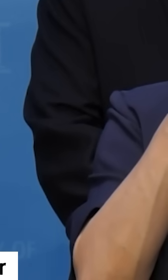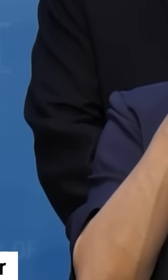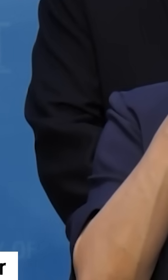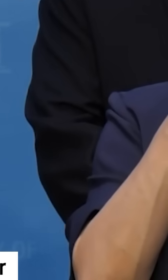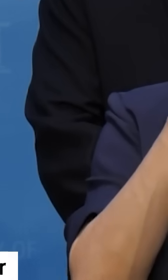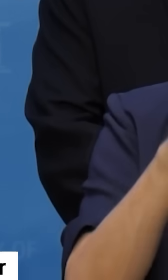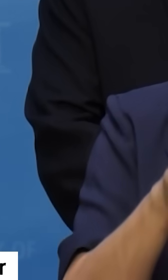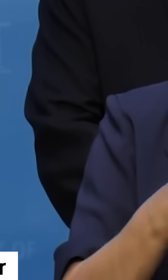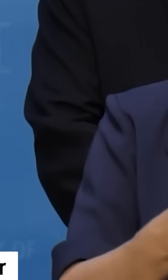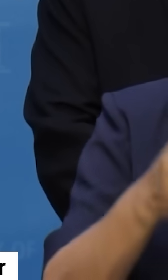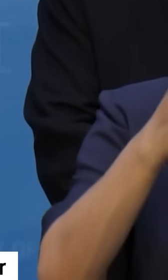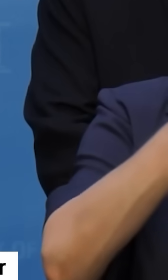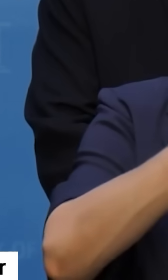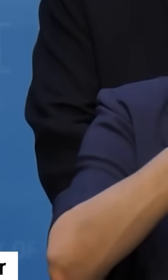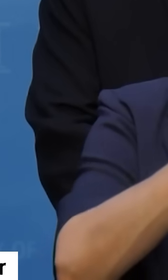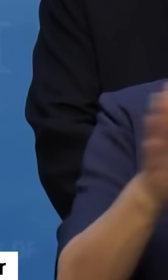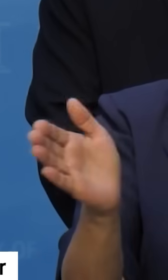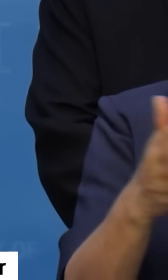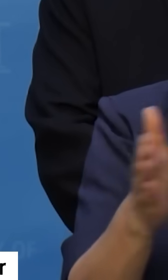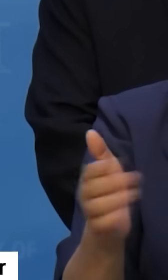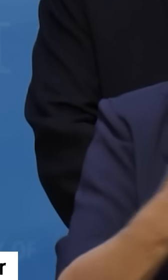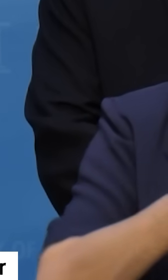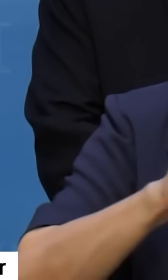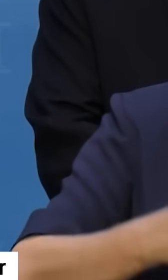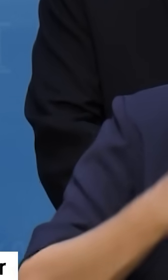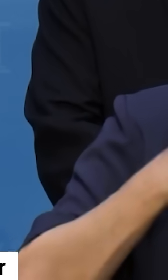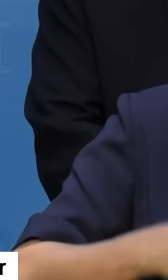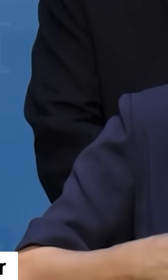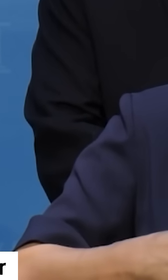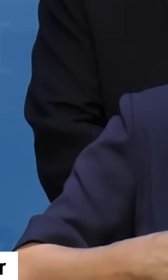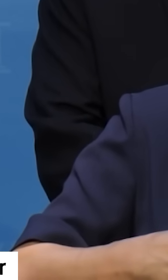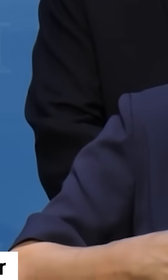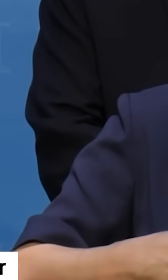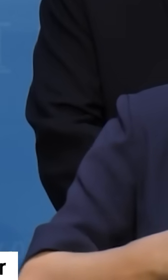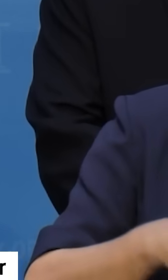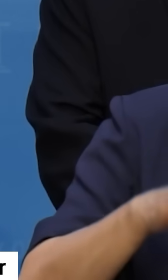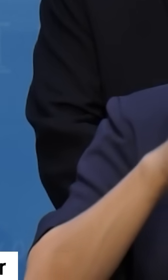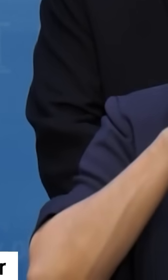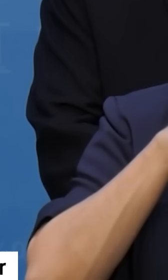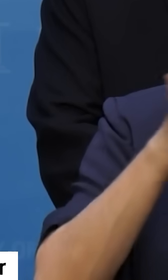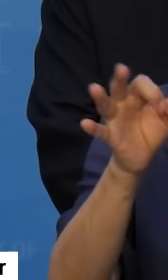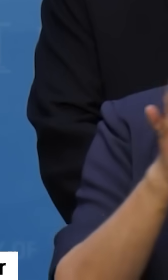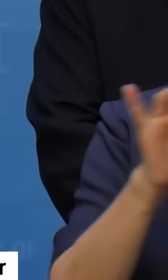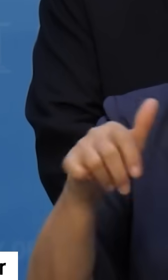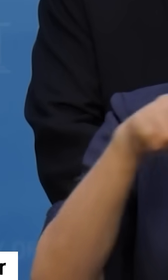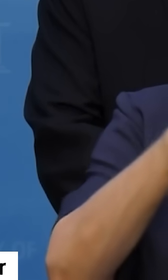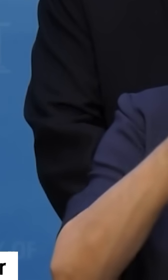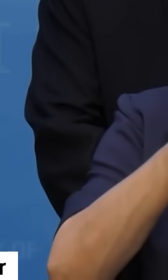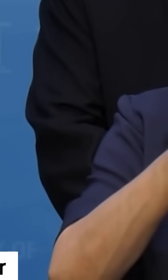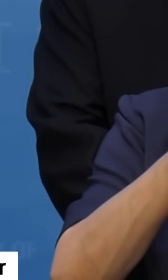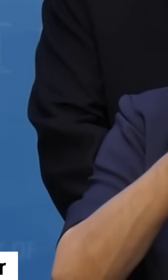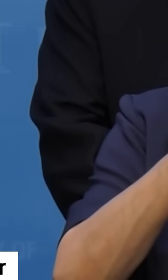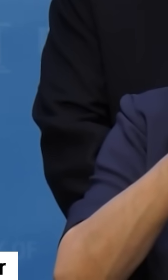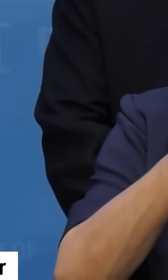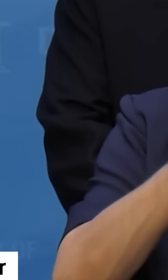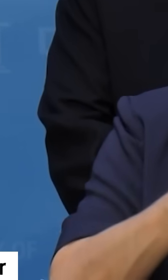썰렁한 횟집에서 홀로 버티고 있는 타들어가는 상인들의 심정을